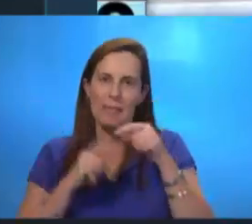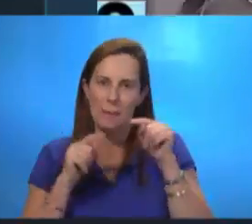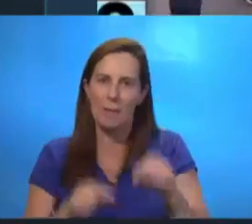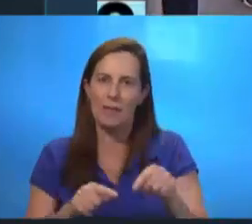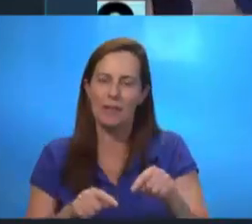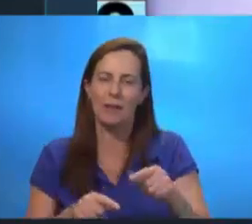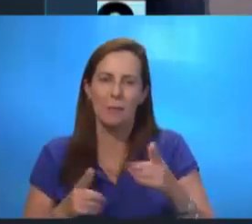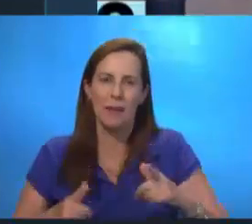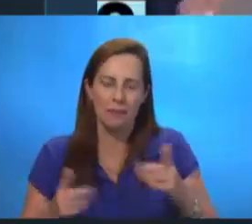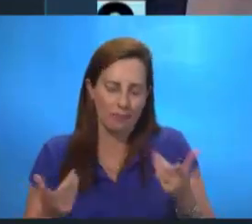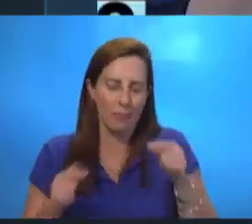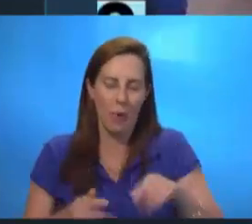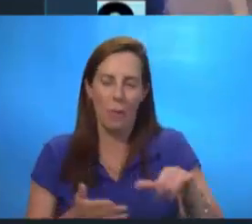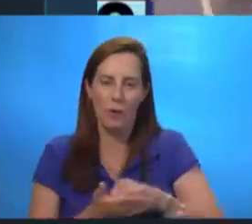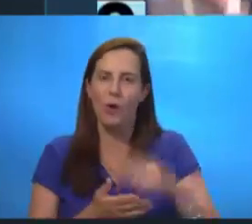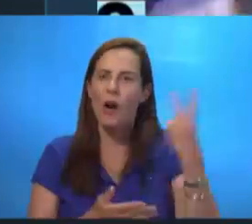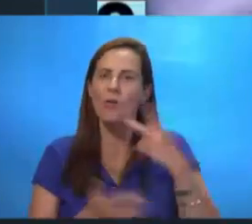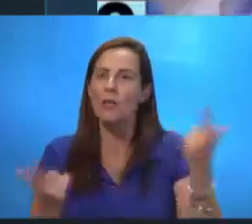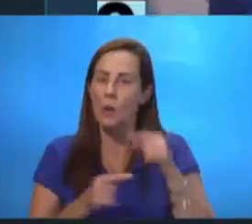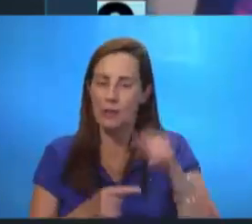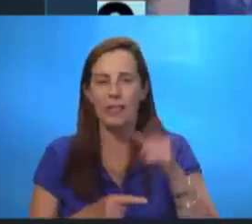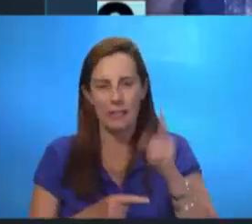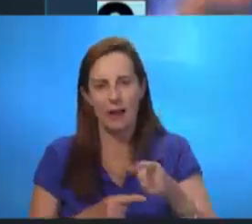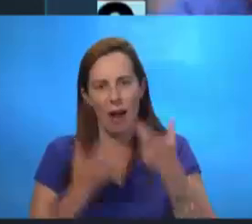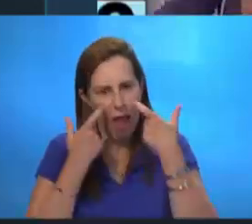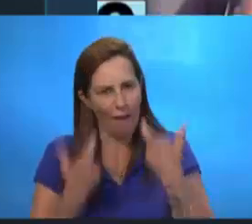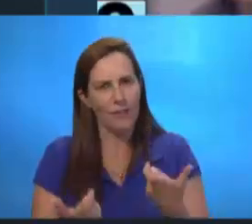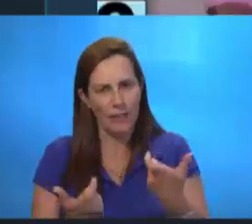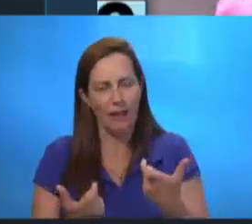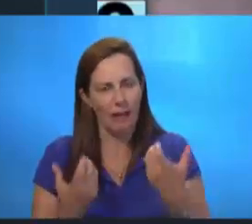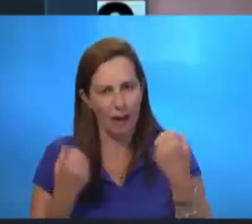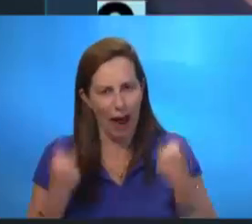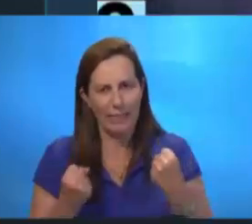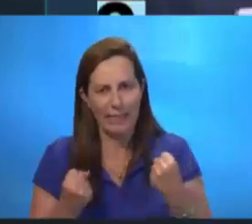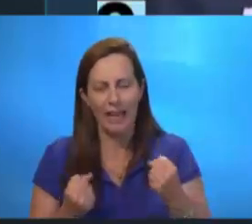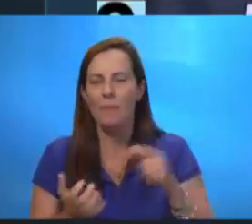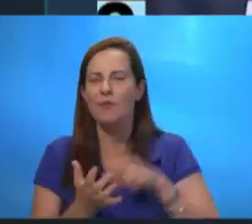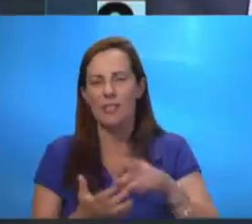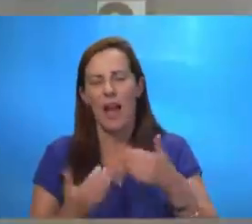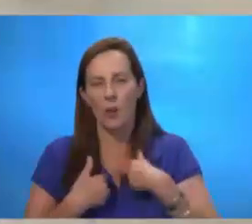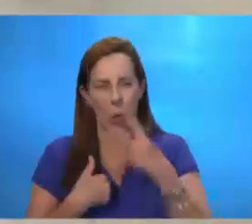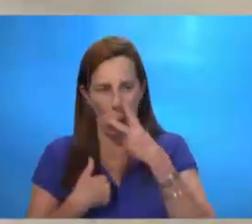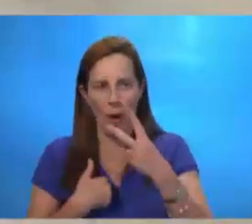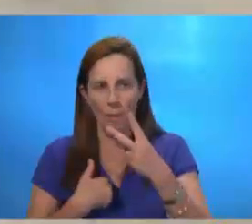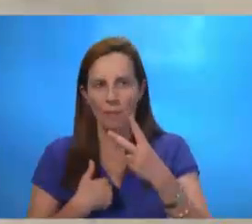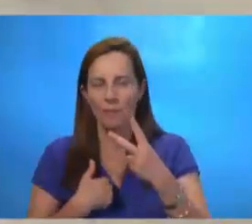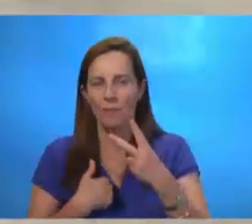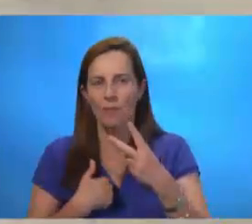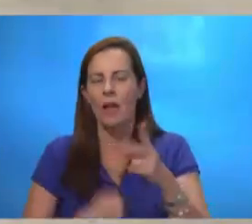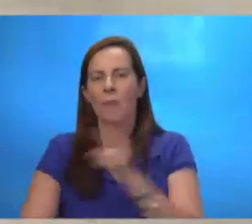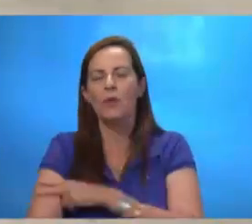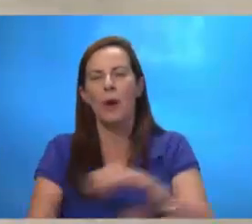בקוצר רוח כאן בניו יורק. כמובן, אירוע כזה צריך להבטיח אותו היטב, ובשביל זה אנחנו רואים כאן את משטרת ניו